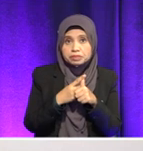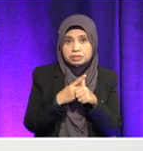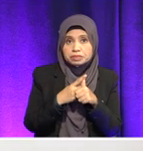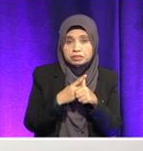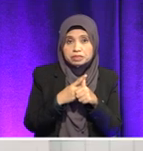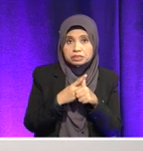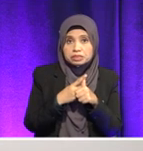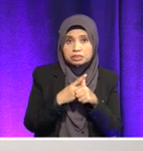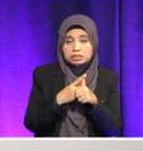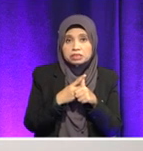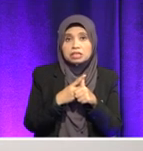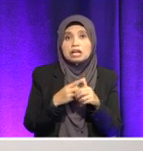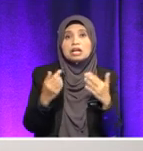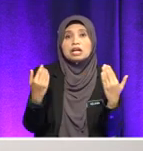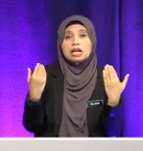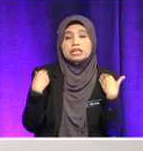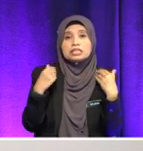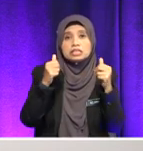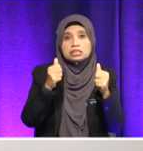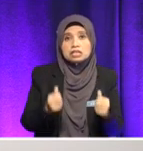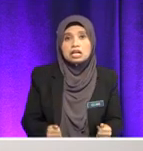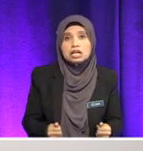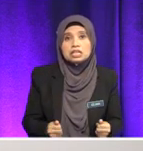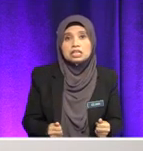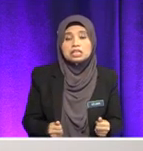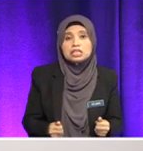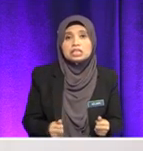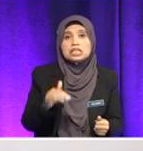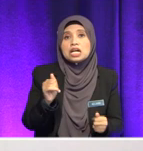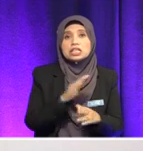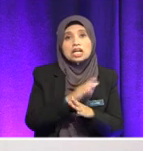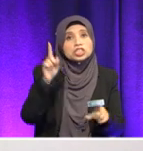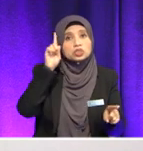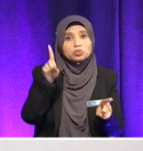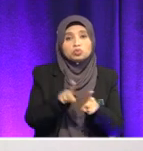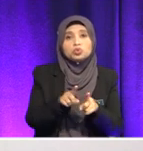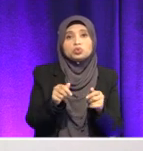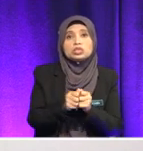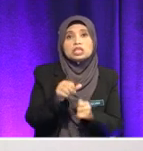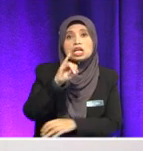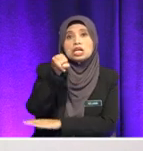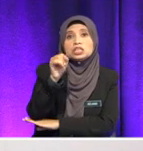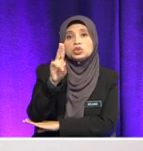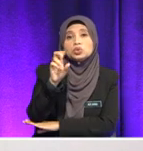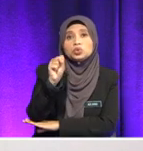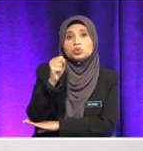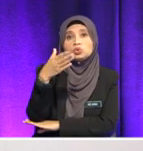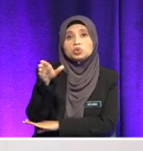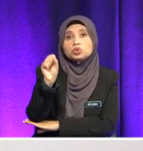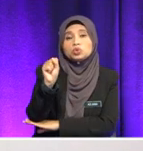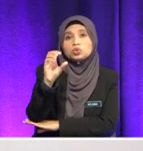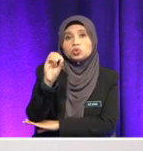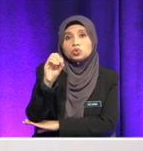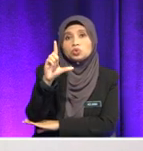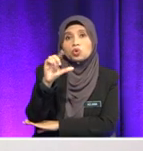yang tidak bersetuju dengan konsep juice bimbang kedudukan istimewa orang Melayu akan tergugat